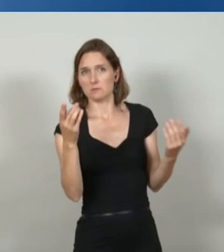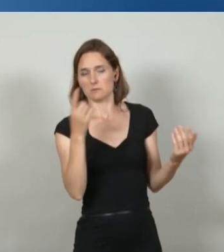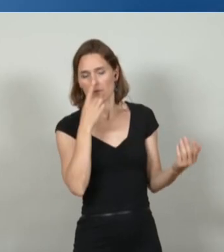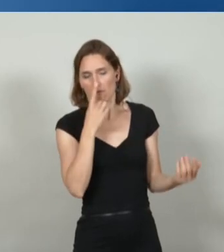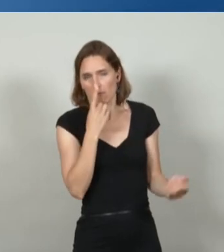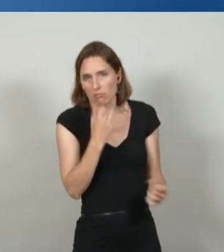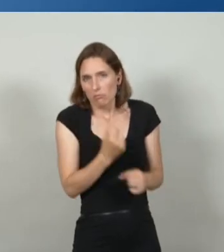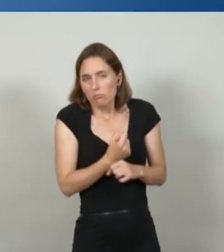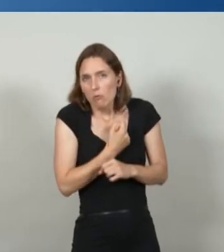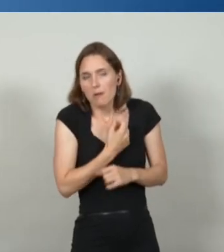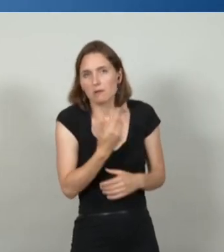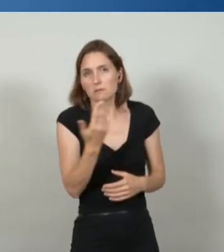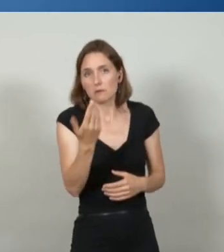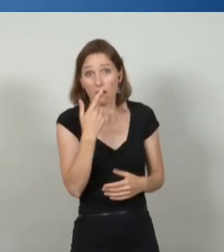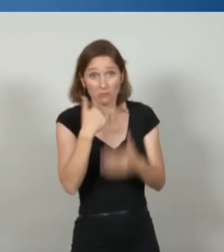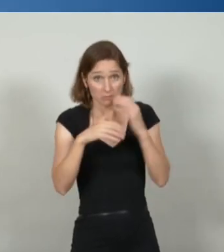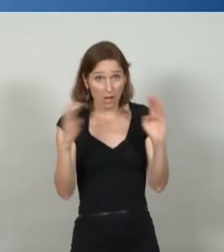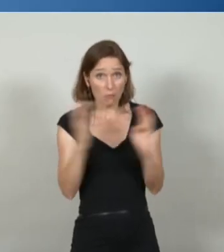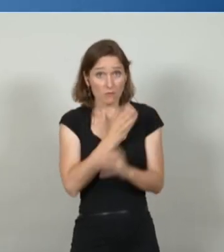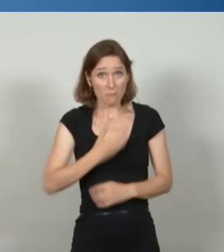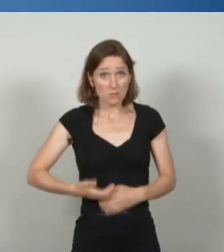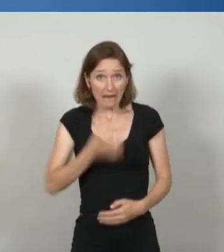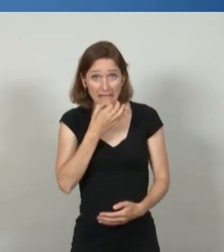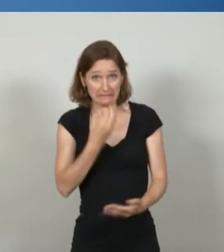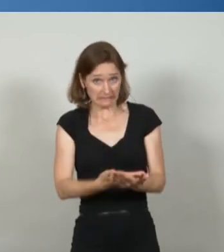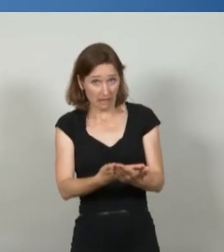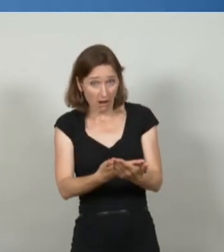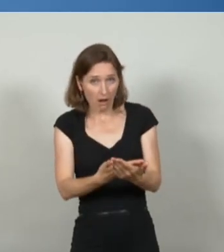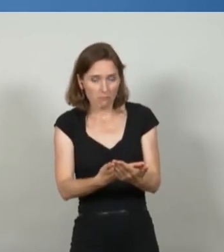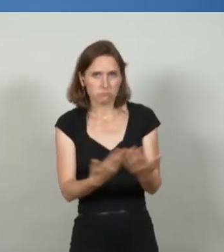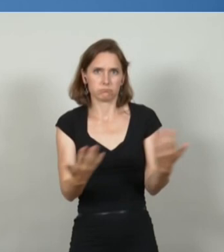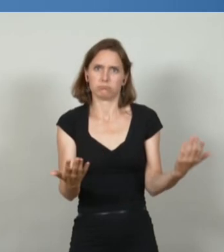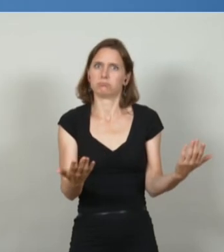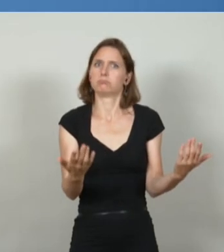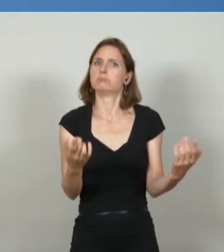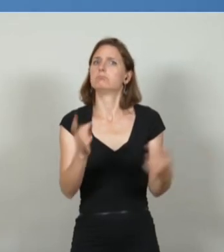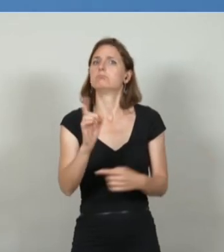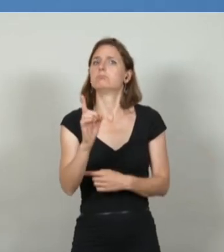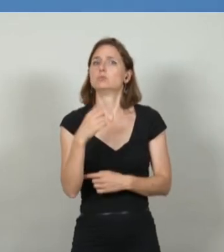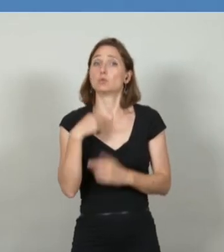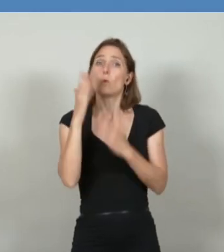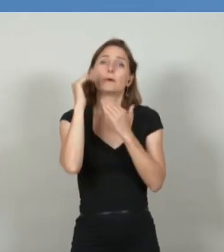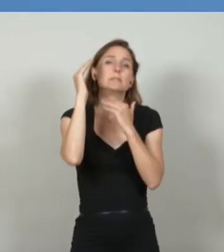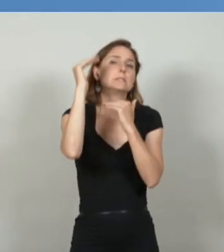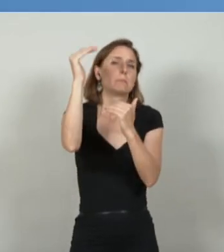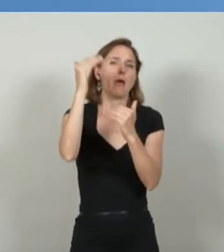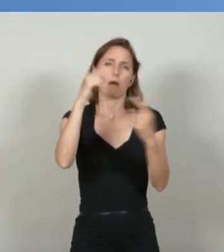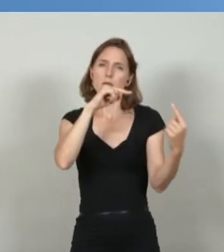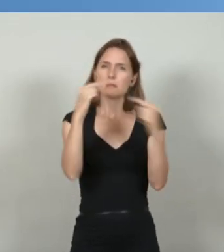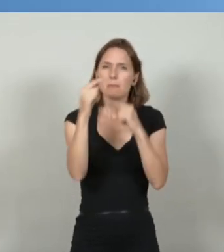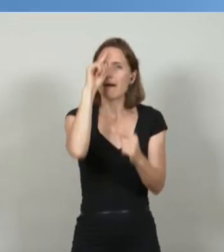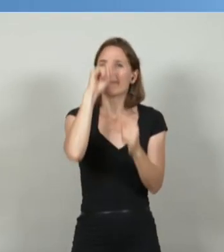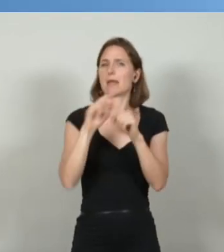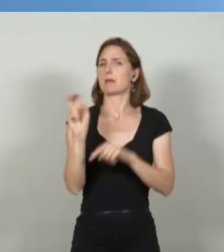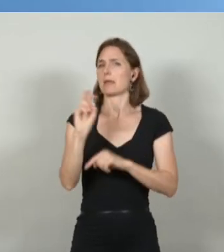puisse être porté en conseil municipal on espère que les questions portaient sur les thématiques de capital